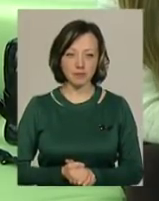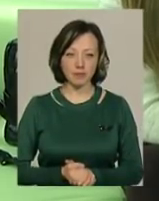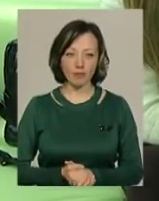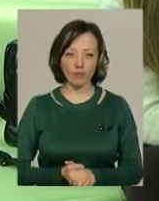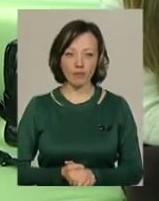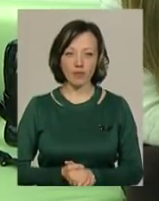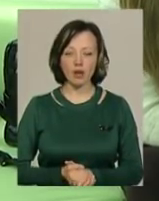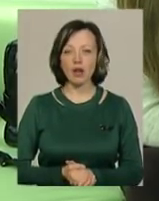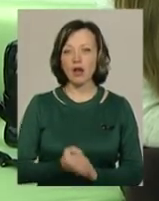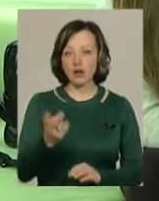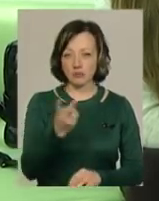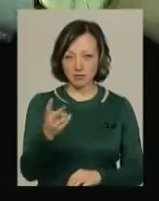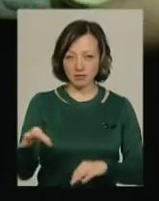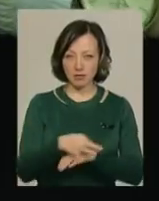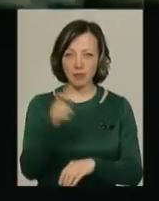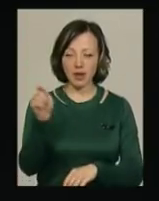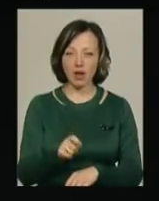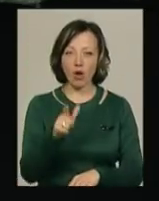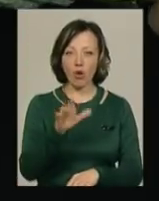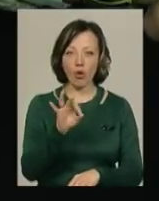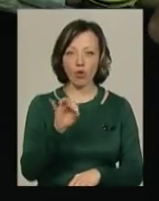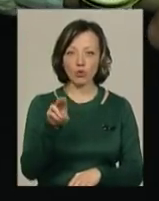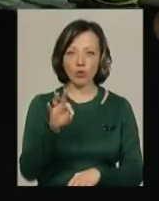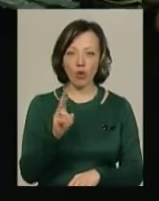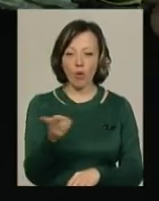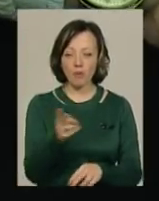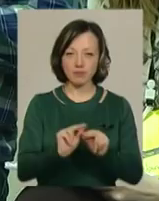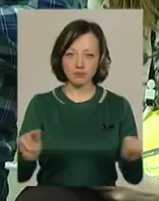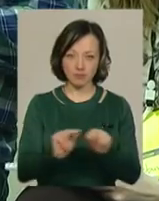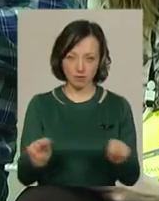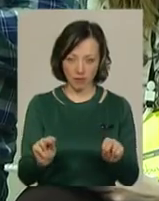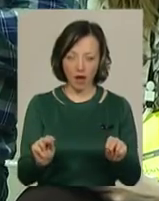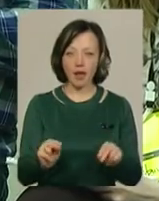Катерина та Андрій Головатюки приїхали з Городка. У місцевій школі обидвоє викладають